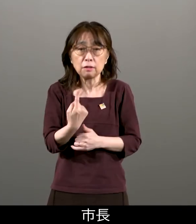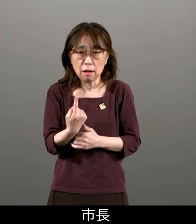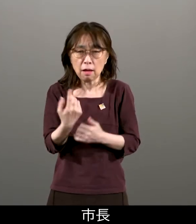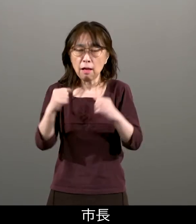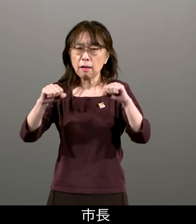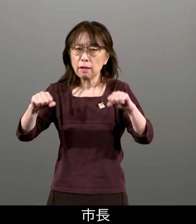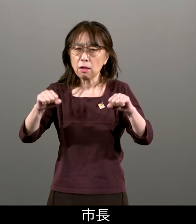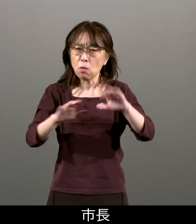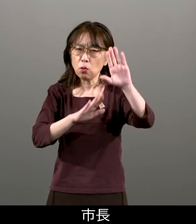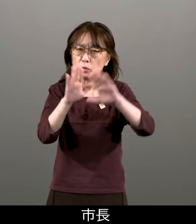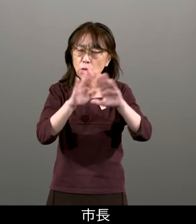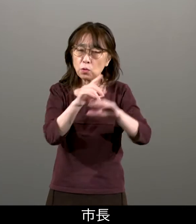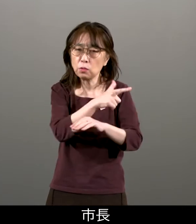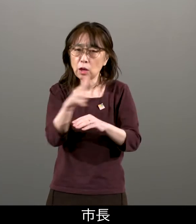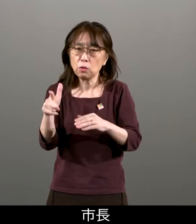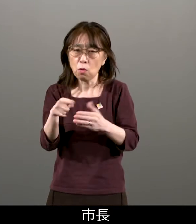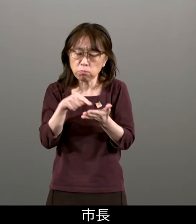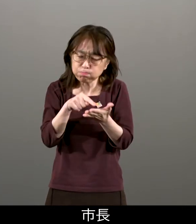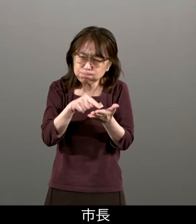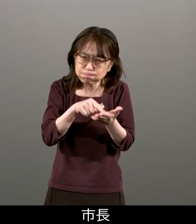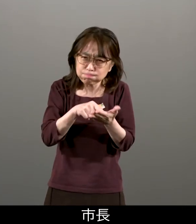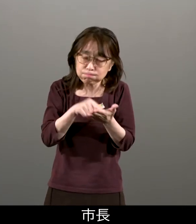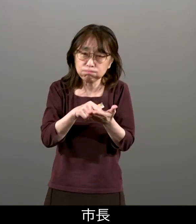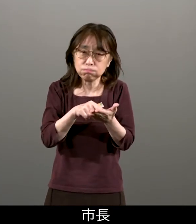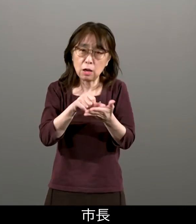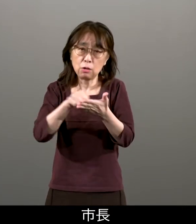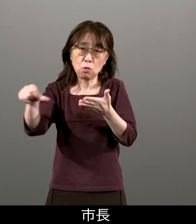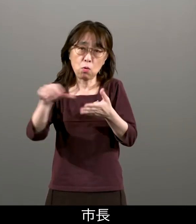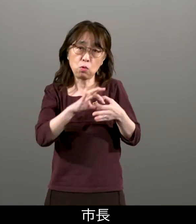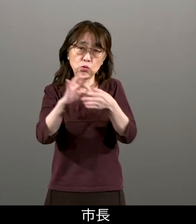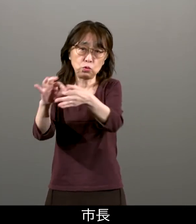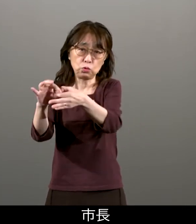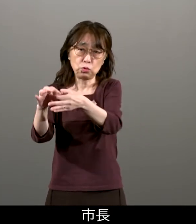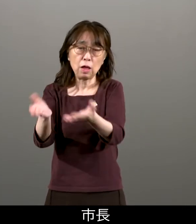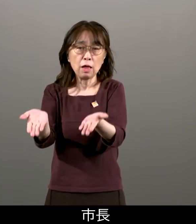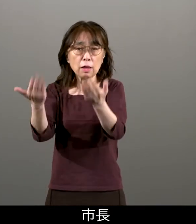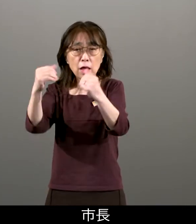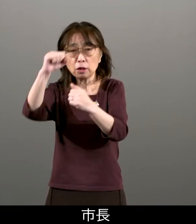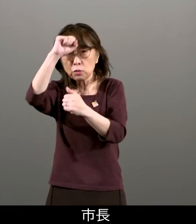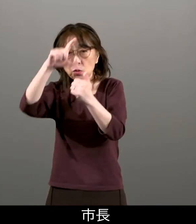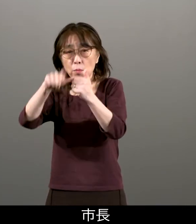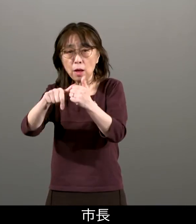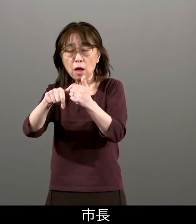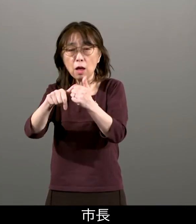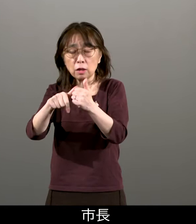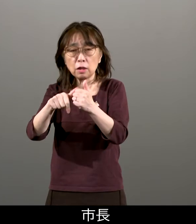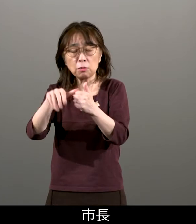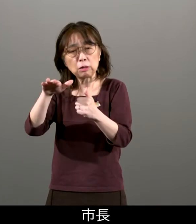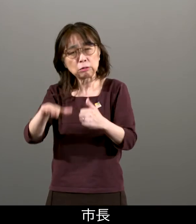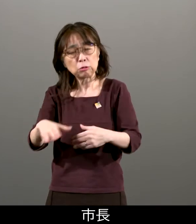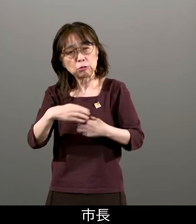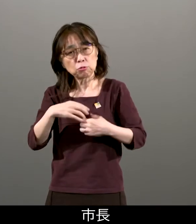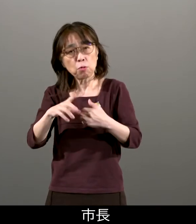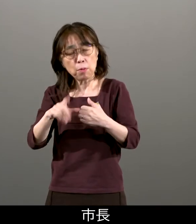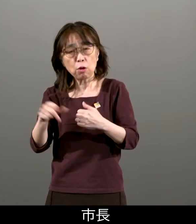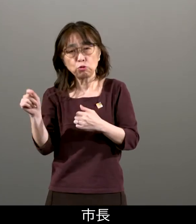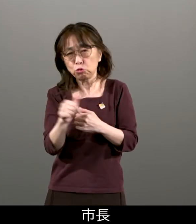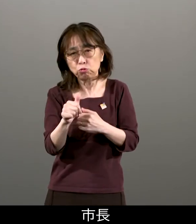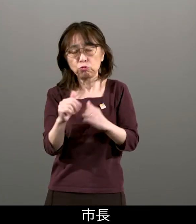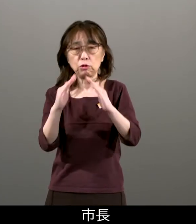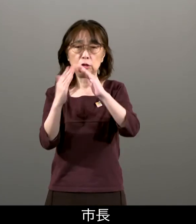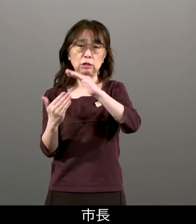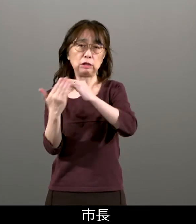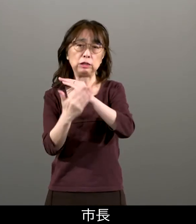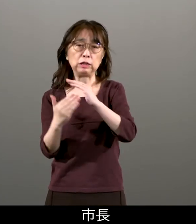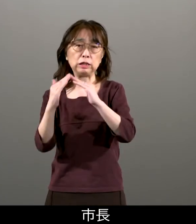登録いただくといたしますと、軽症で低リスクの場合は早期に自宅療養を開始を